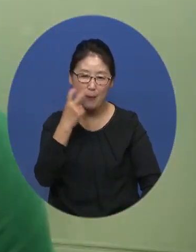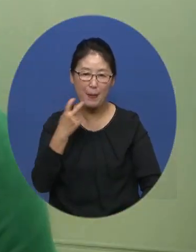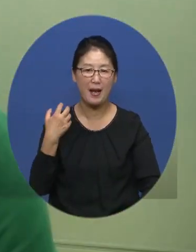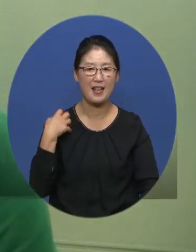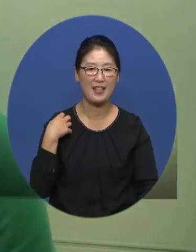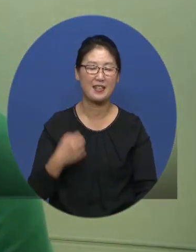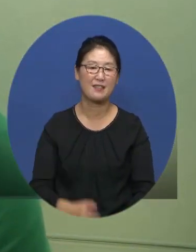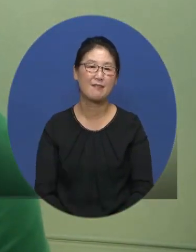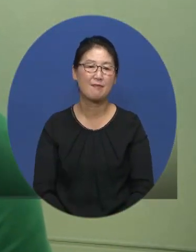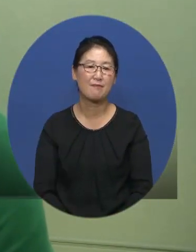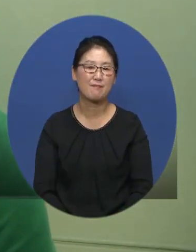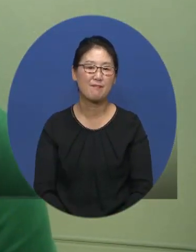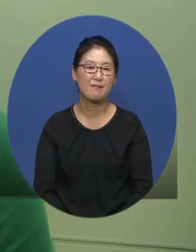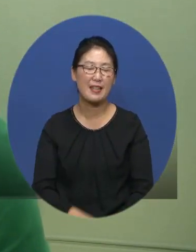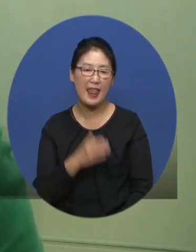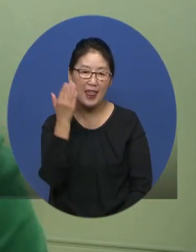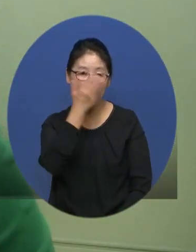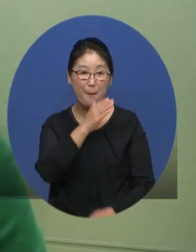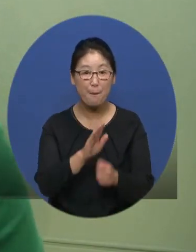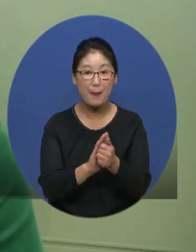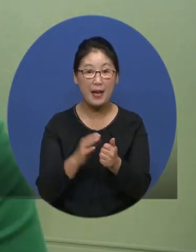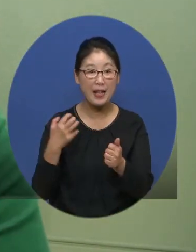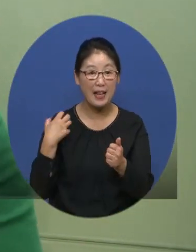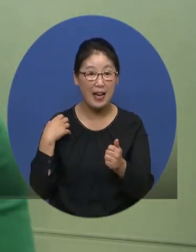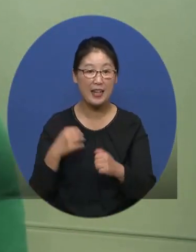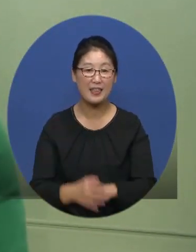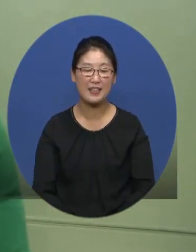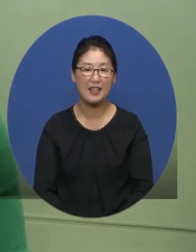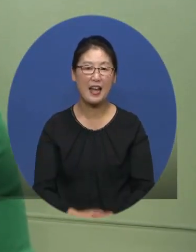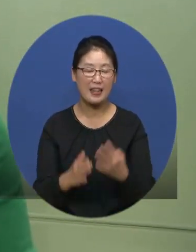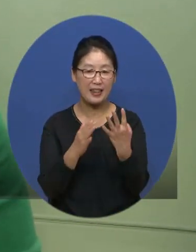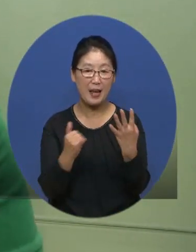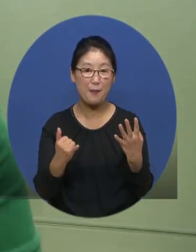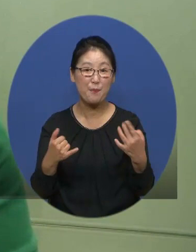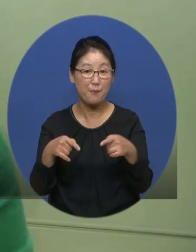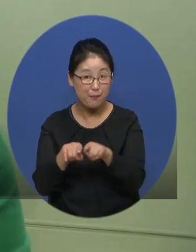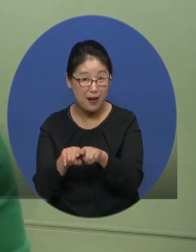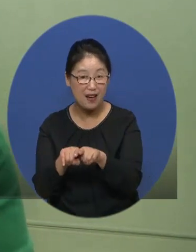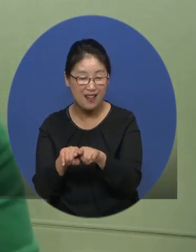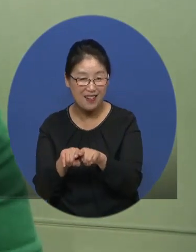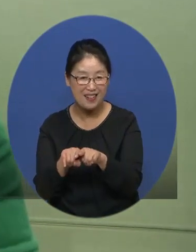안녕하세요. 저는 클린 서비스라서 4명을 하거든요.